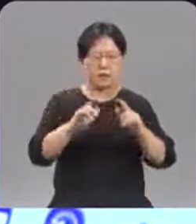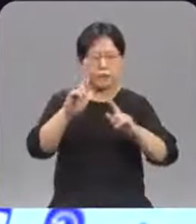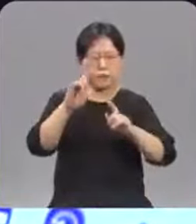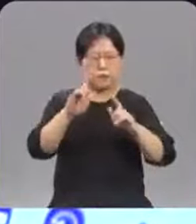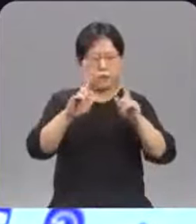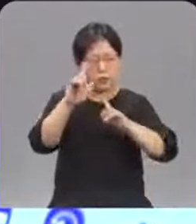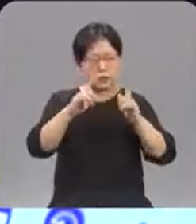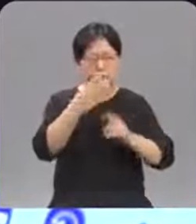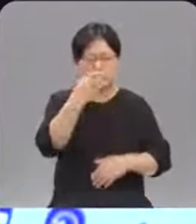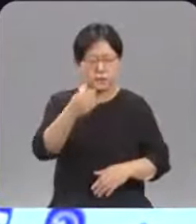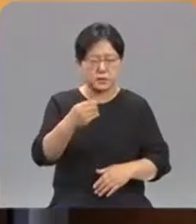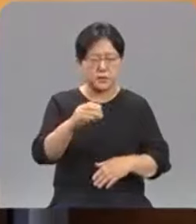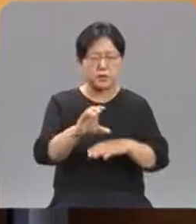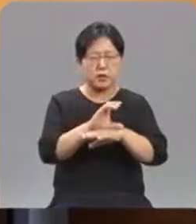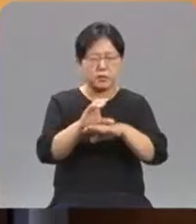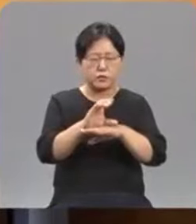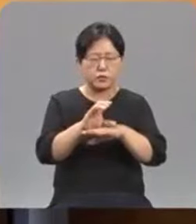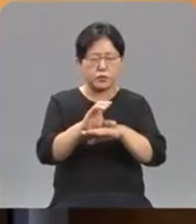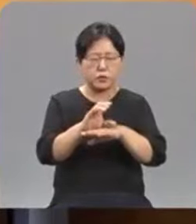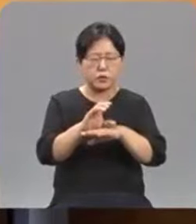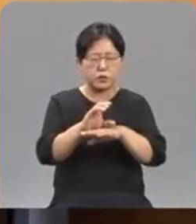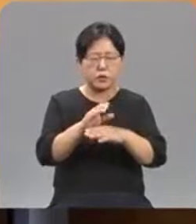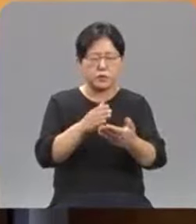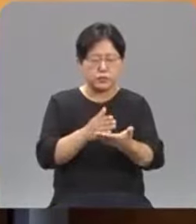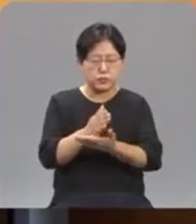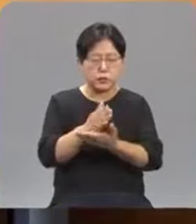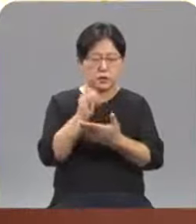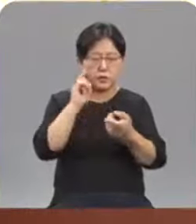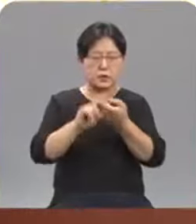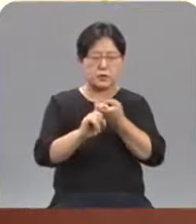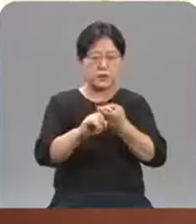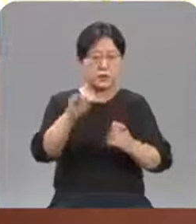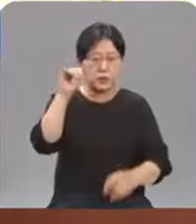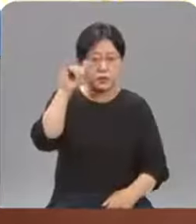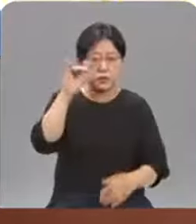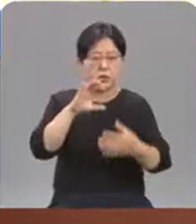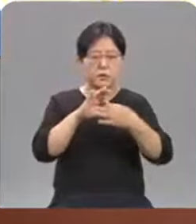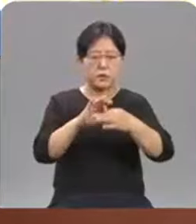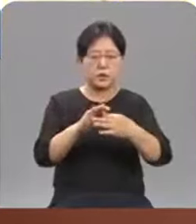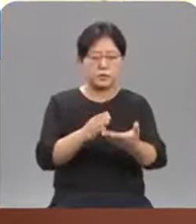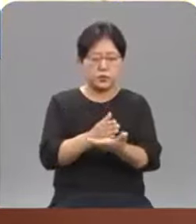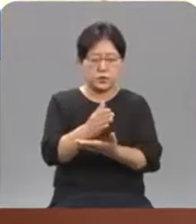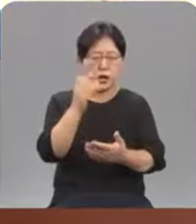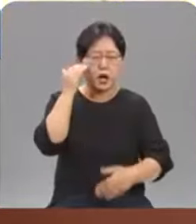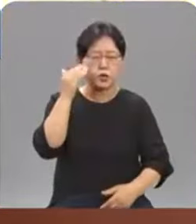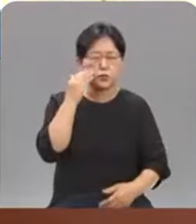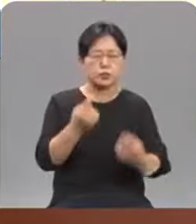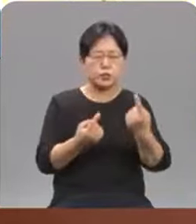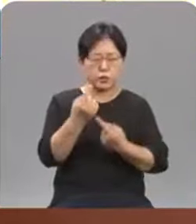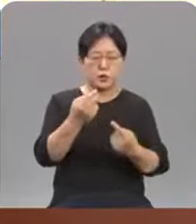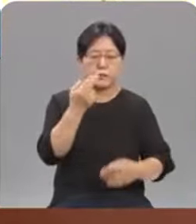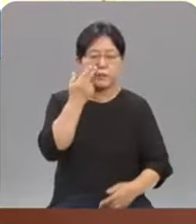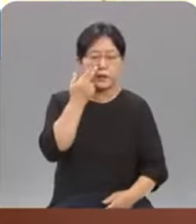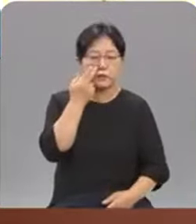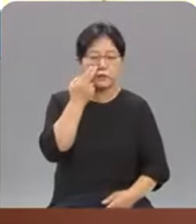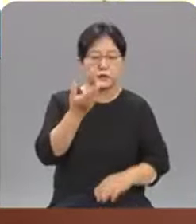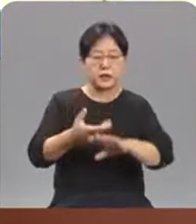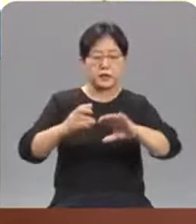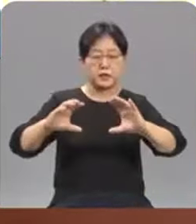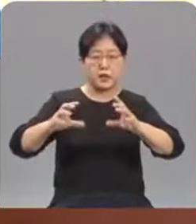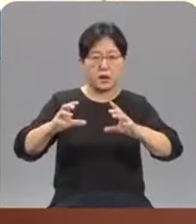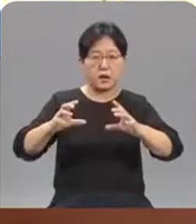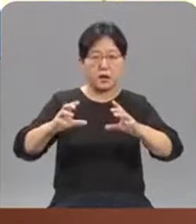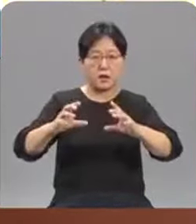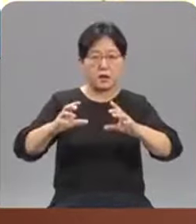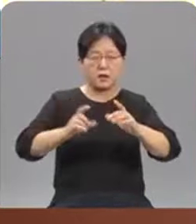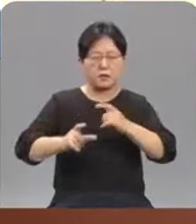기술 등 컴퓨터 비전 분야에 관심을 갖고 있습니다. 인공지능 관련 분야에서는 국내보다는 이제 미국이나 해외 쪽에서 훨씬